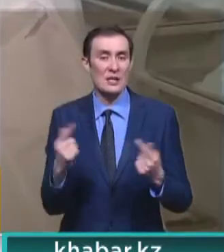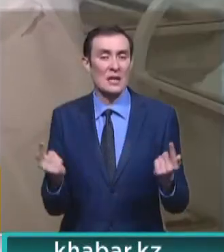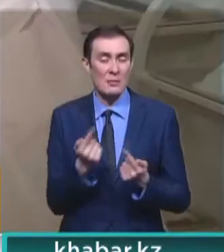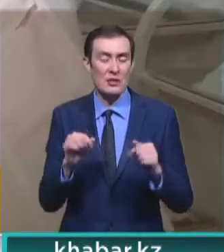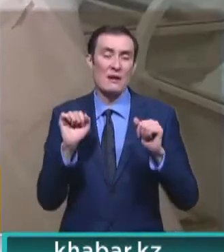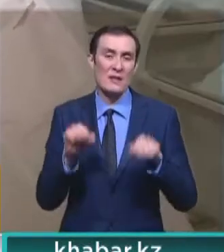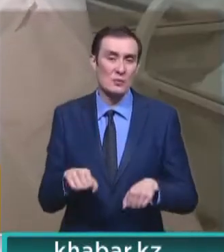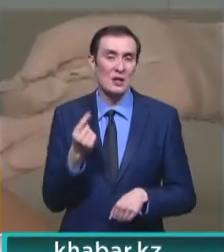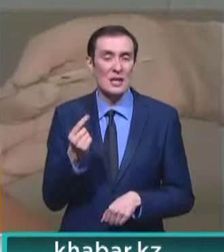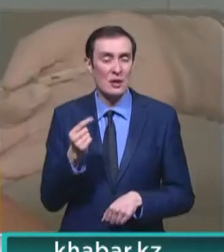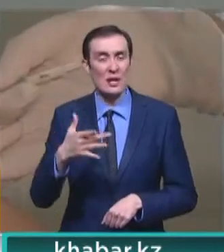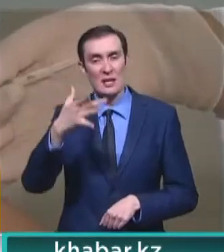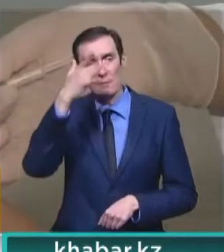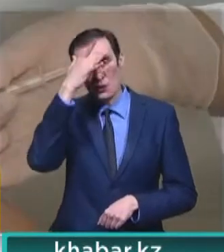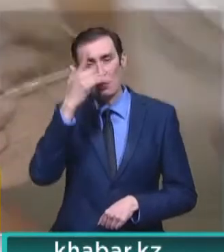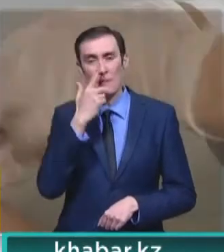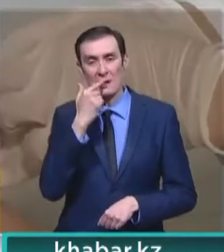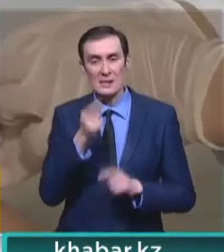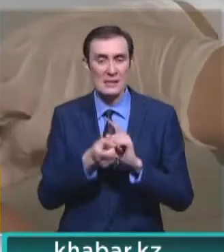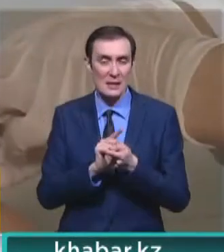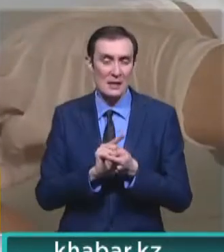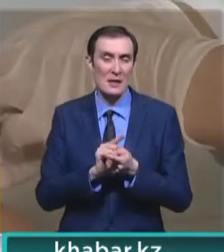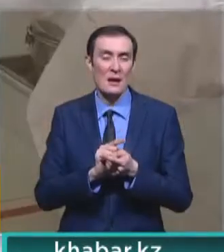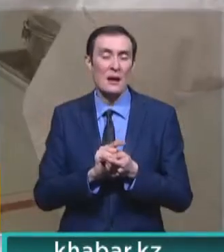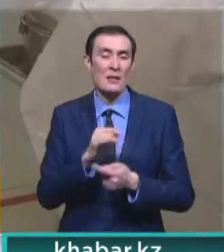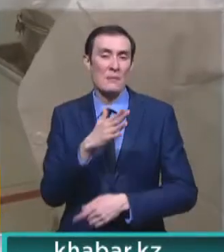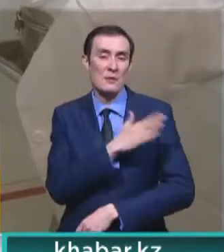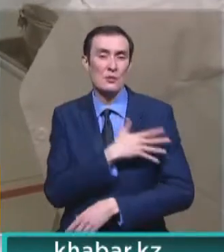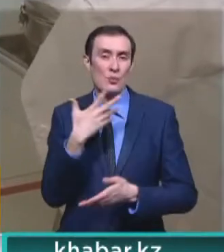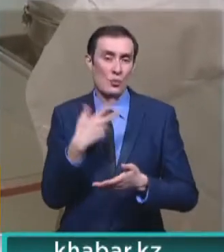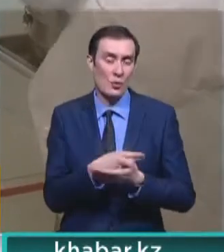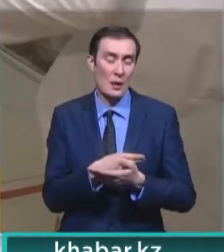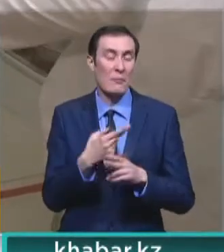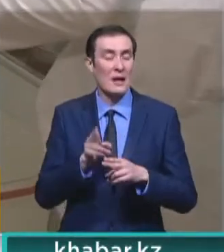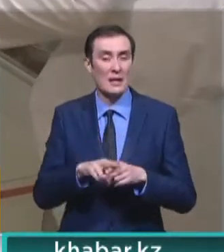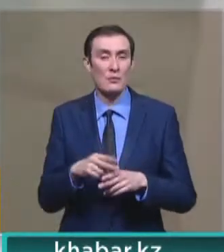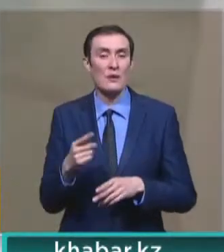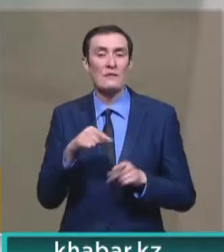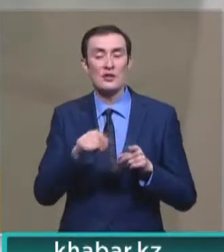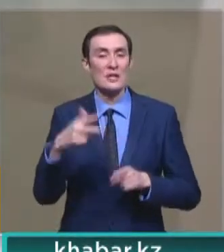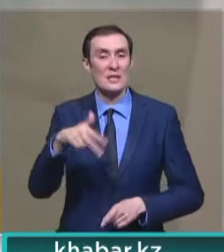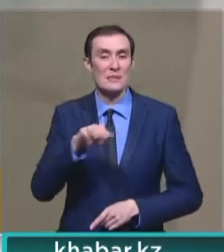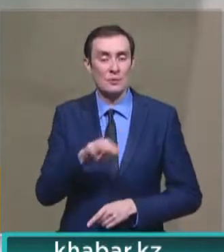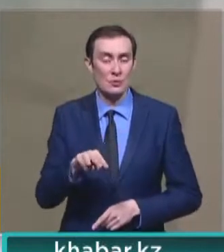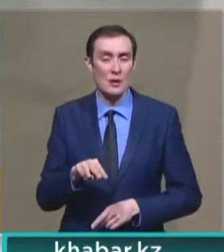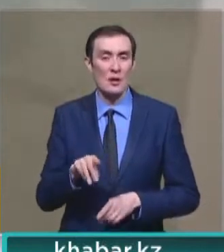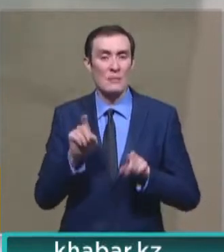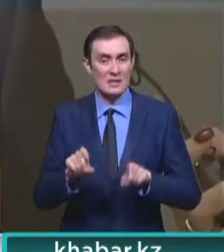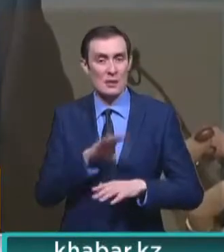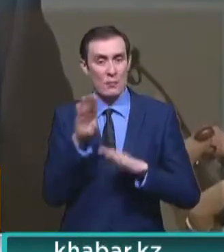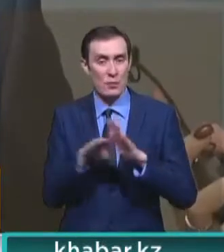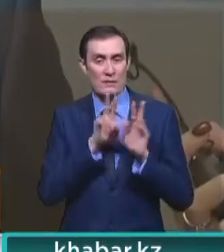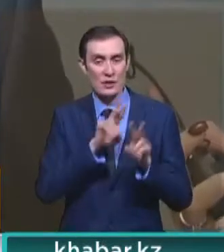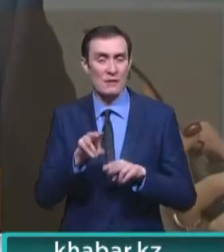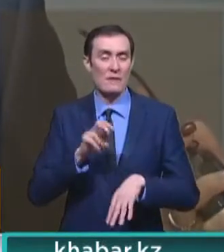возможна небольшая температура покраснение и отек на месте укола реакция индивидуально поэтому первые полчаса необходимо провести под наблюдением врачей и